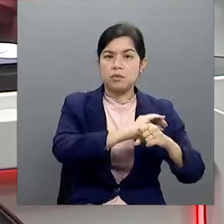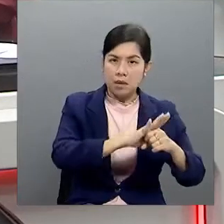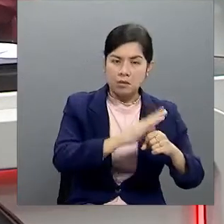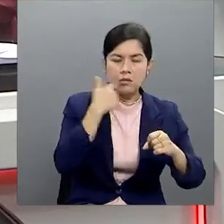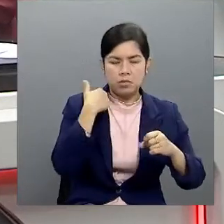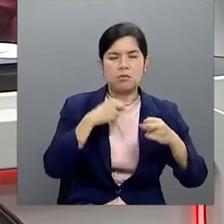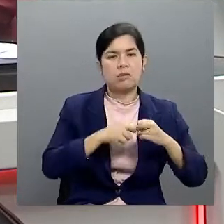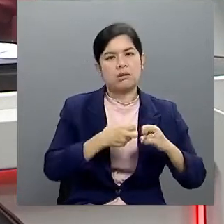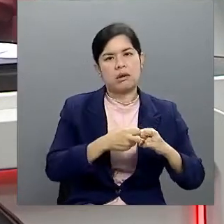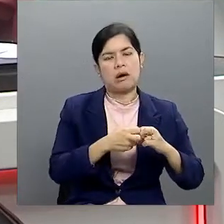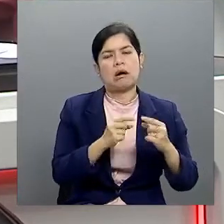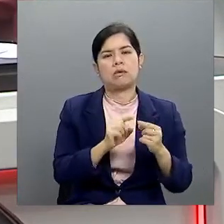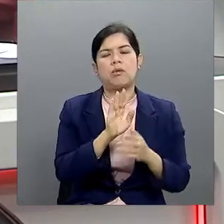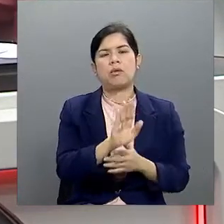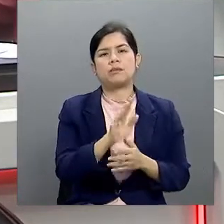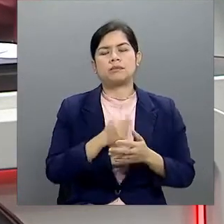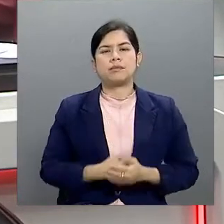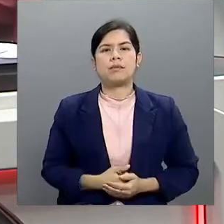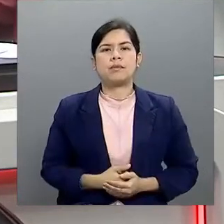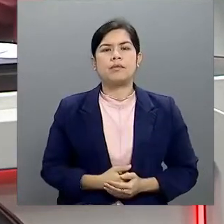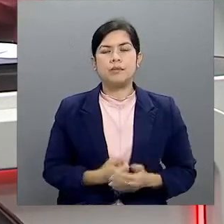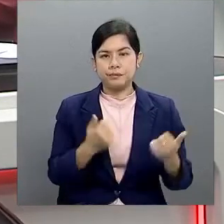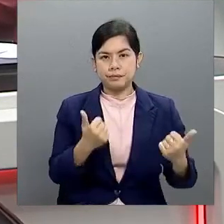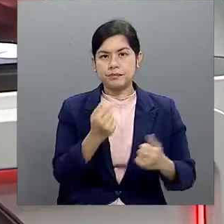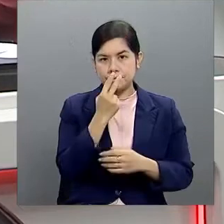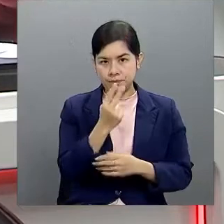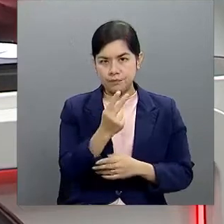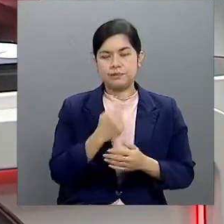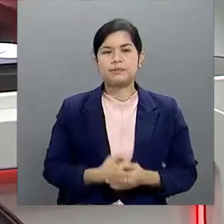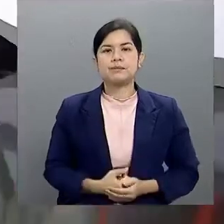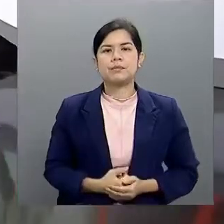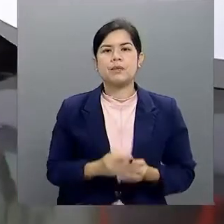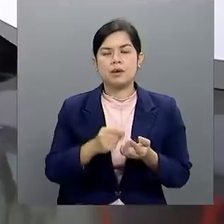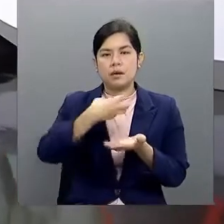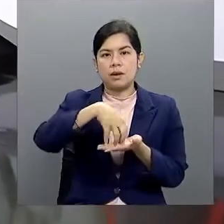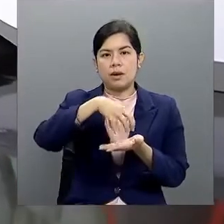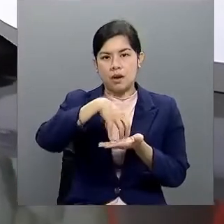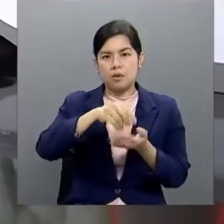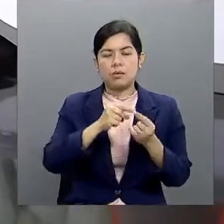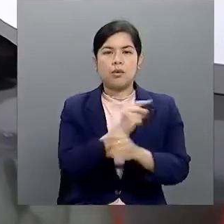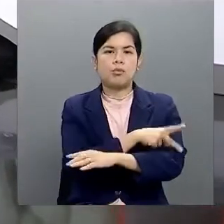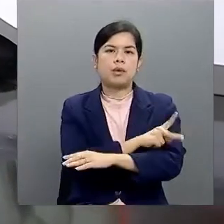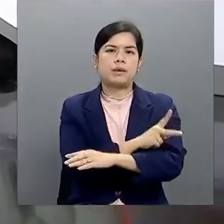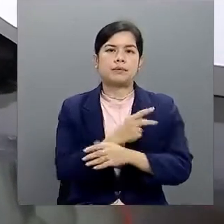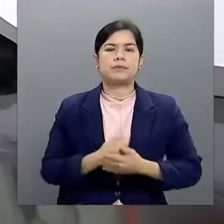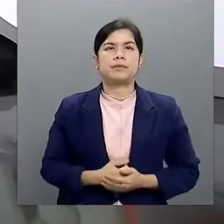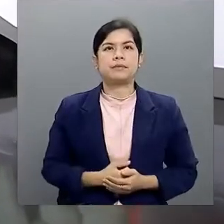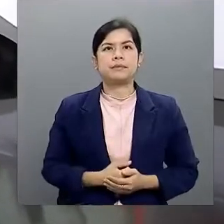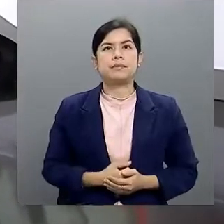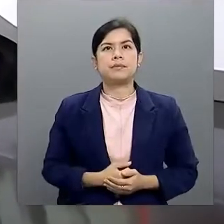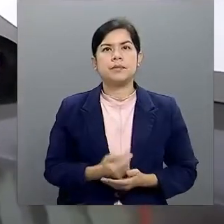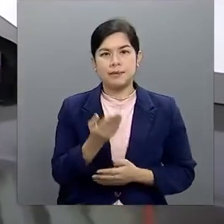ของโรคคบิล 19ด้วยนะคะที่ตามสกุลลัคนามาเด่นค่ะรายงานสดมาจากจังหวัดภูเก็ตนะคะคุณลักขณาเส้น